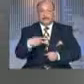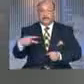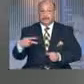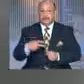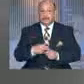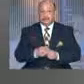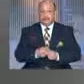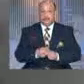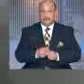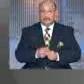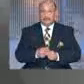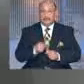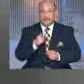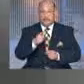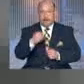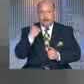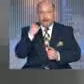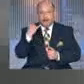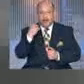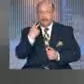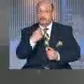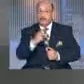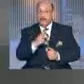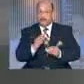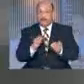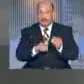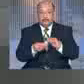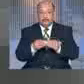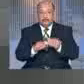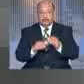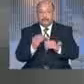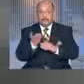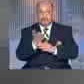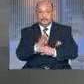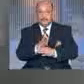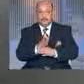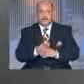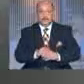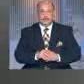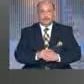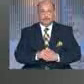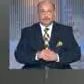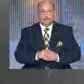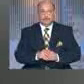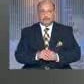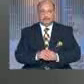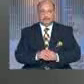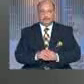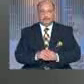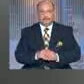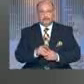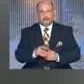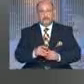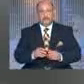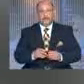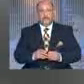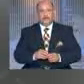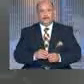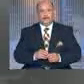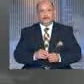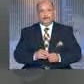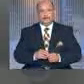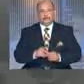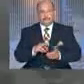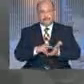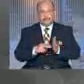حاضرين صناعة دي برودوي جديد كيما كراسي حديد. معتز العزي من جابس انضم إلى الجمعية التونسية